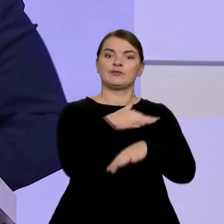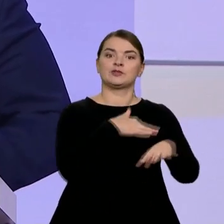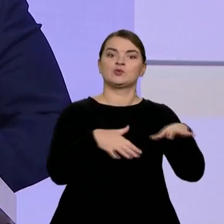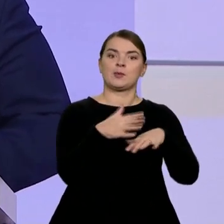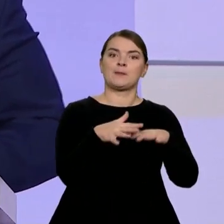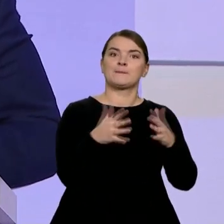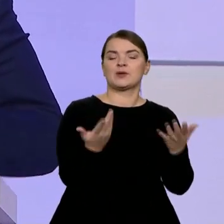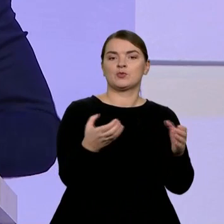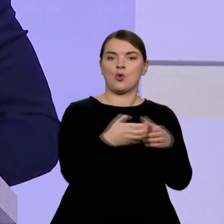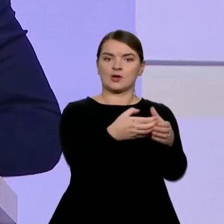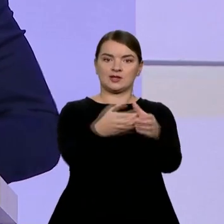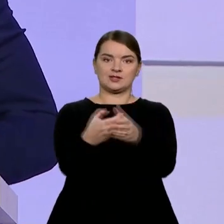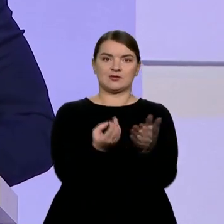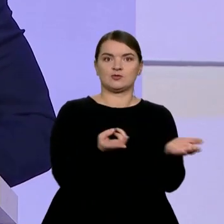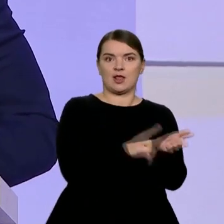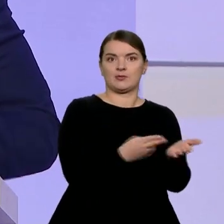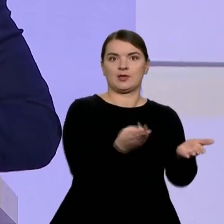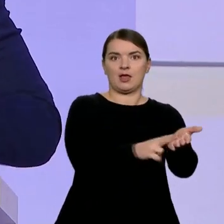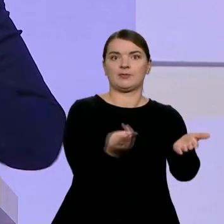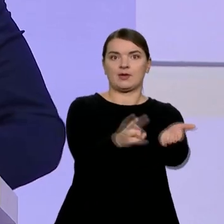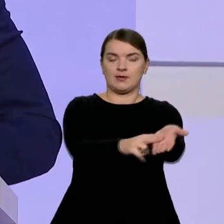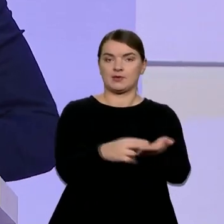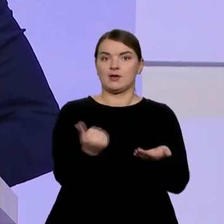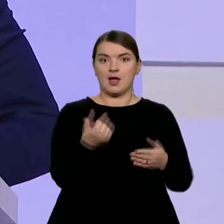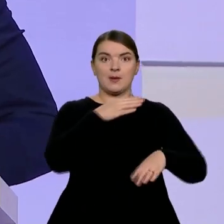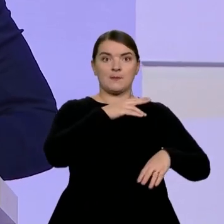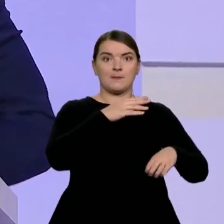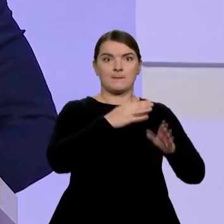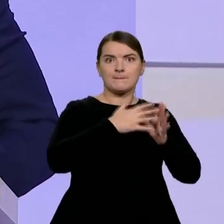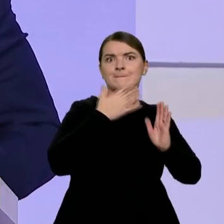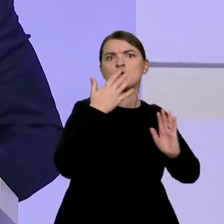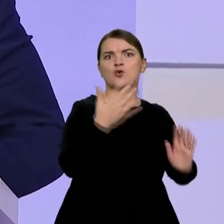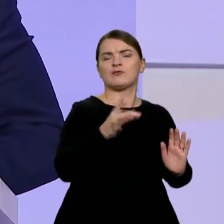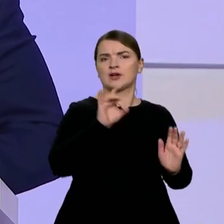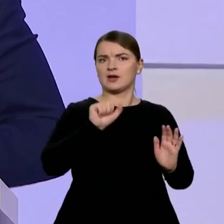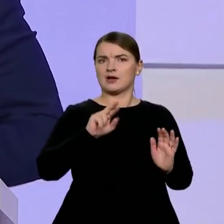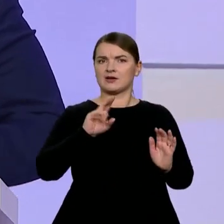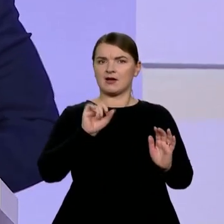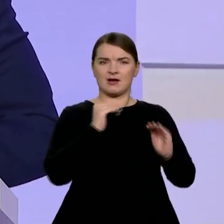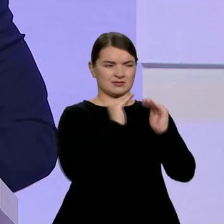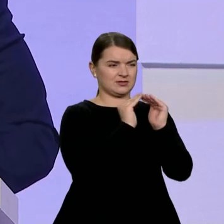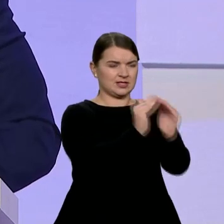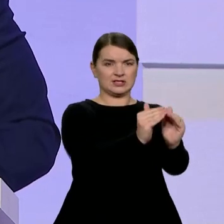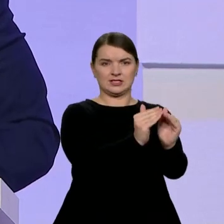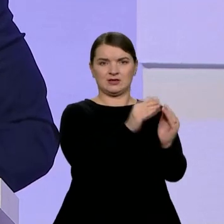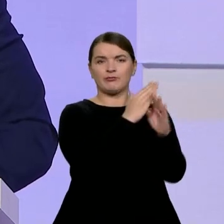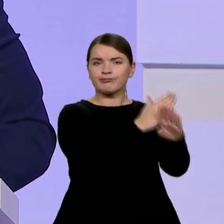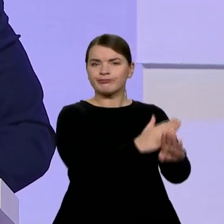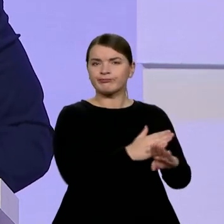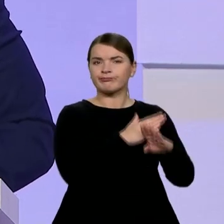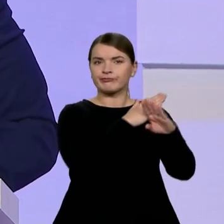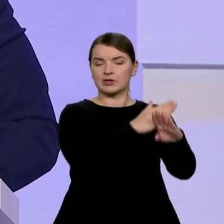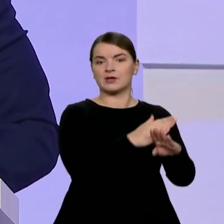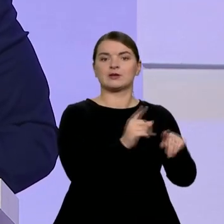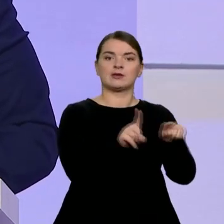bendruomeninės organizacijos. Tas pastatas yra žiūri didelis gargaras, šiuo metu negyvas ir tikrai manau, kad bulvarą bent jau vat,